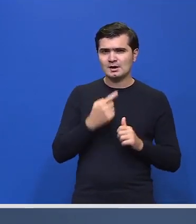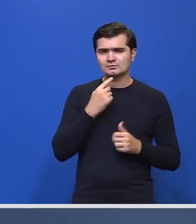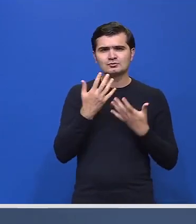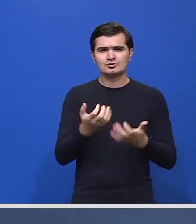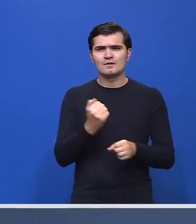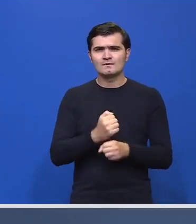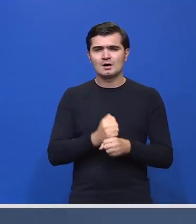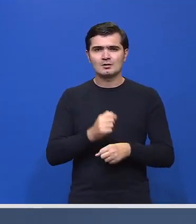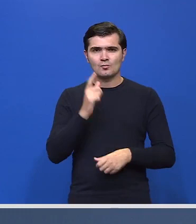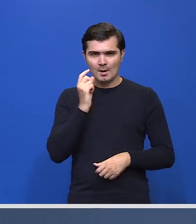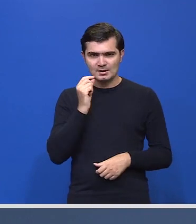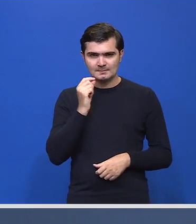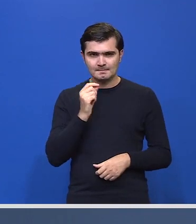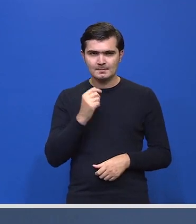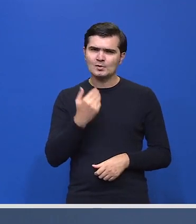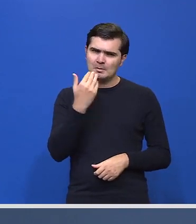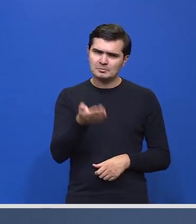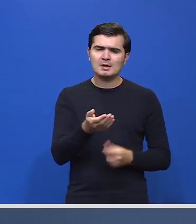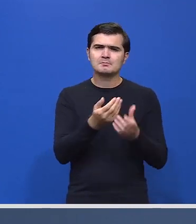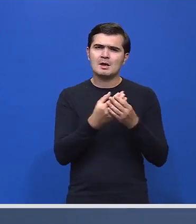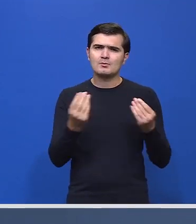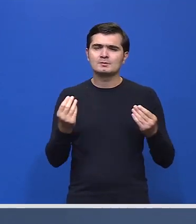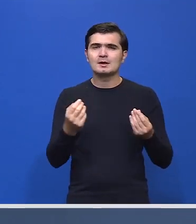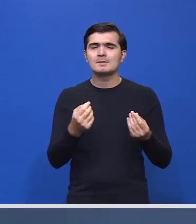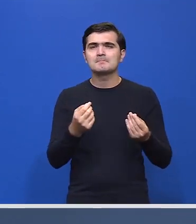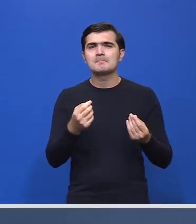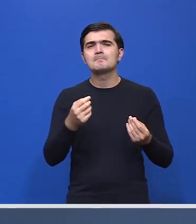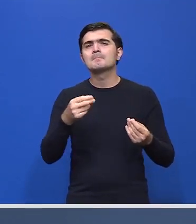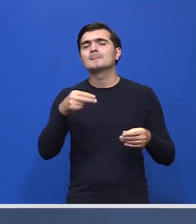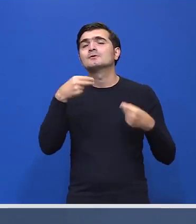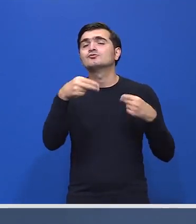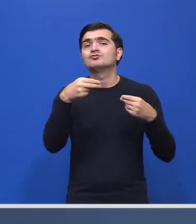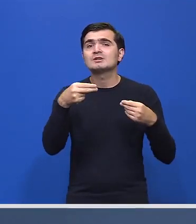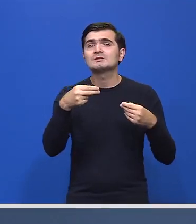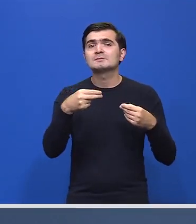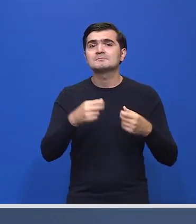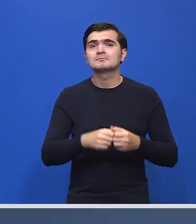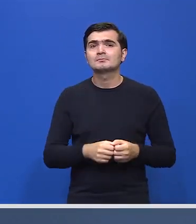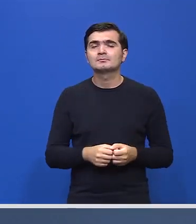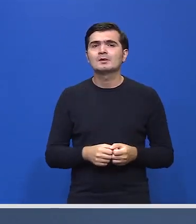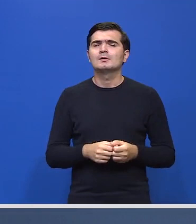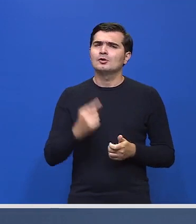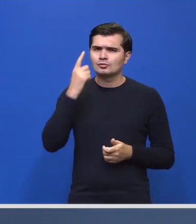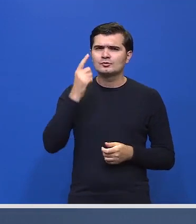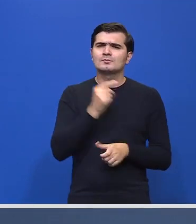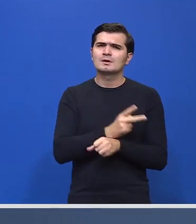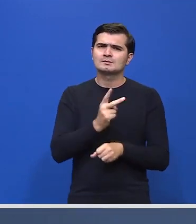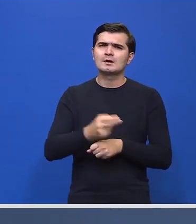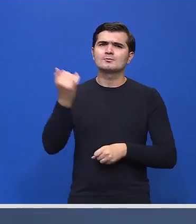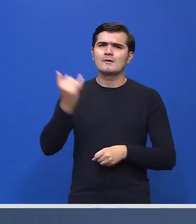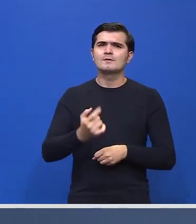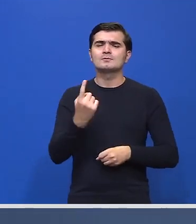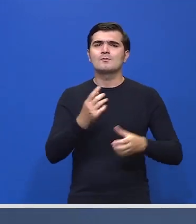Și am dat o serie de sugestii chiar de la acest pupitru, dincolo de faptul că și statul a venit cu o